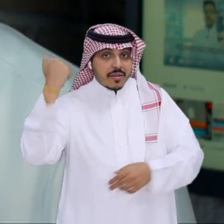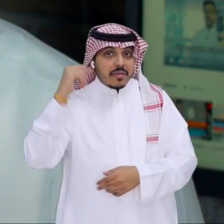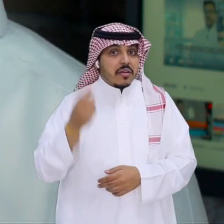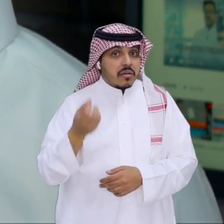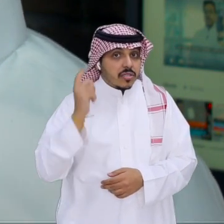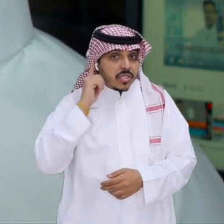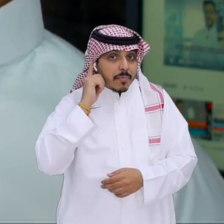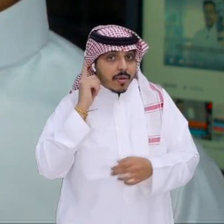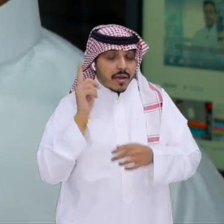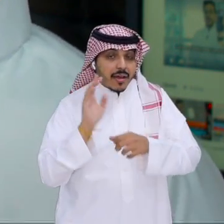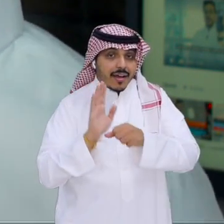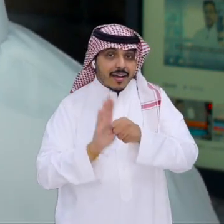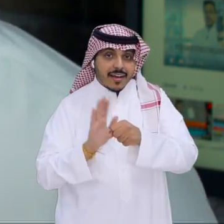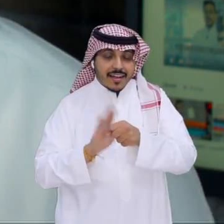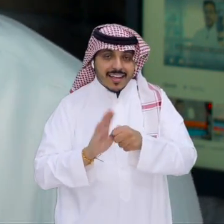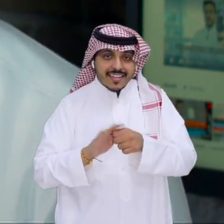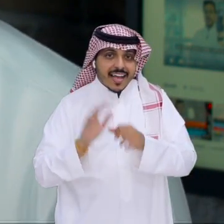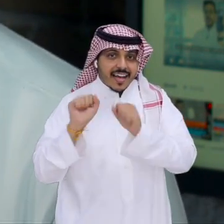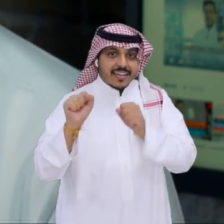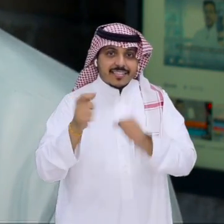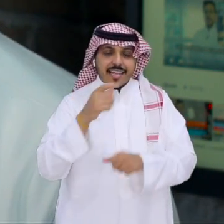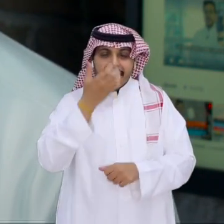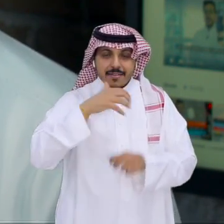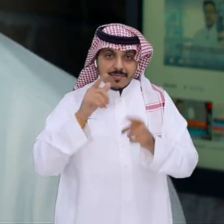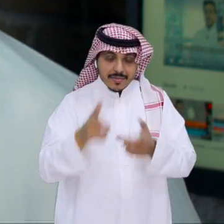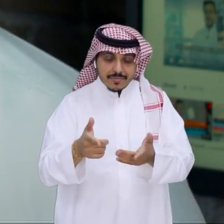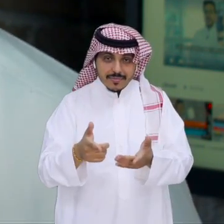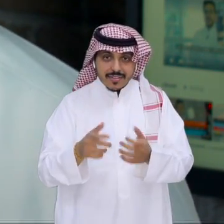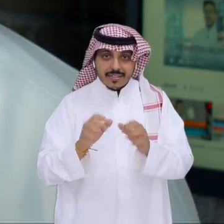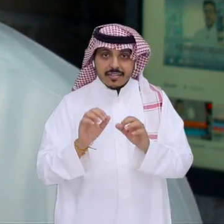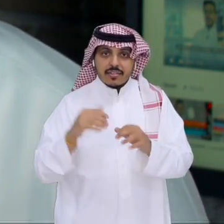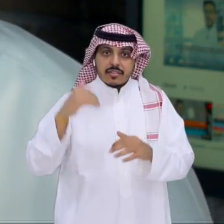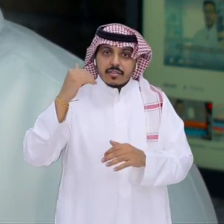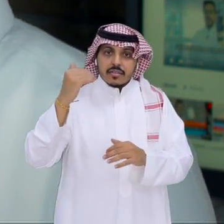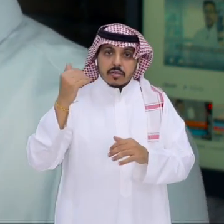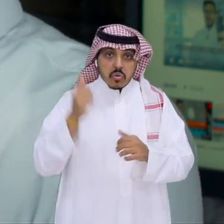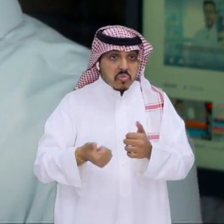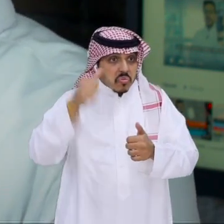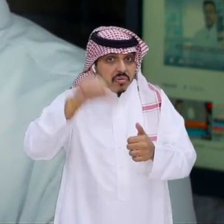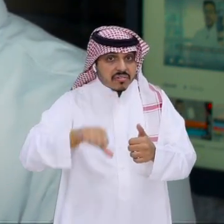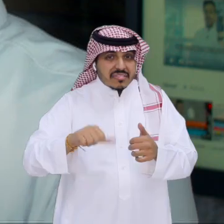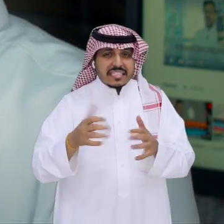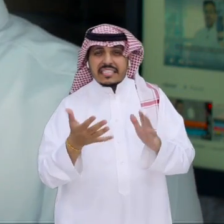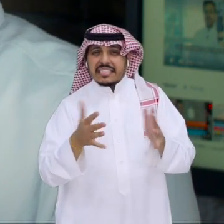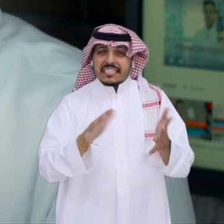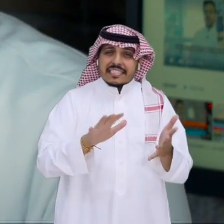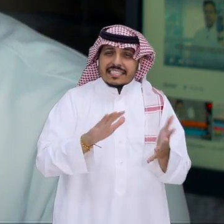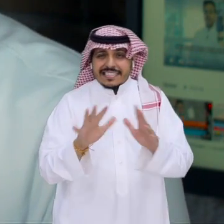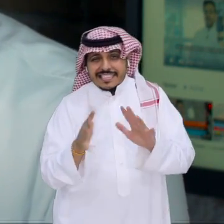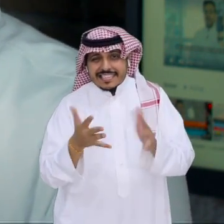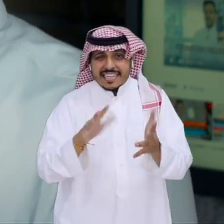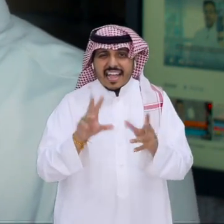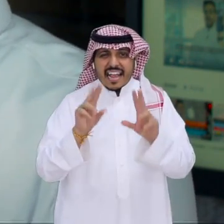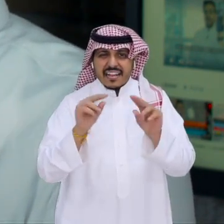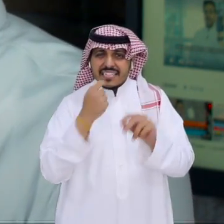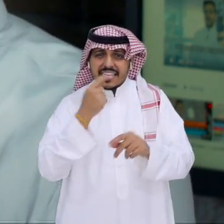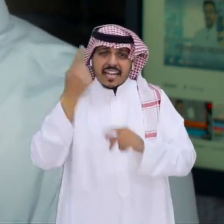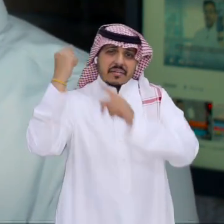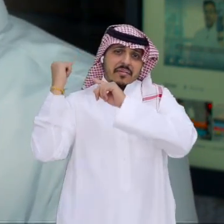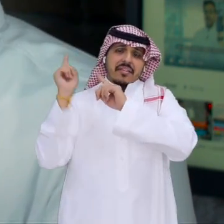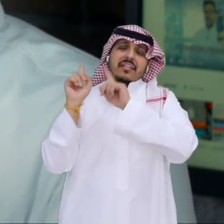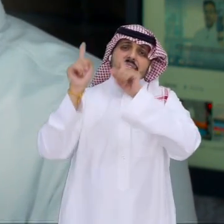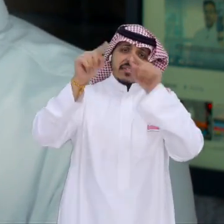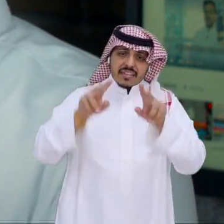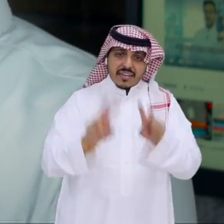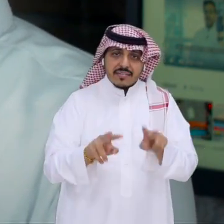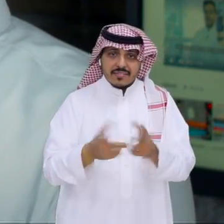ما تستاهل وهي كنوع من الترقية. فعليا أبل لو تلاحظوا أكثر من سنة كل ما جابوا منتج يكون المنتج مميز او ناجح او